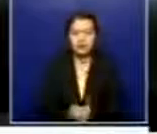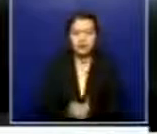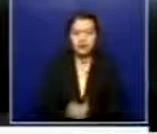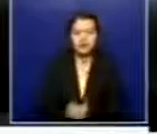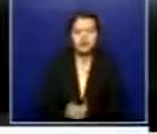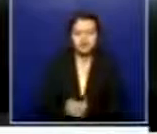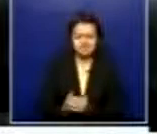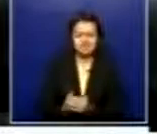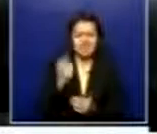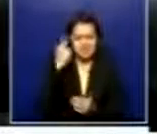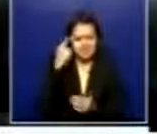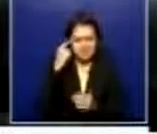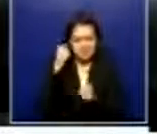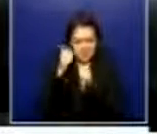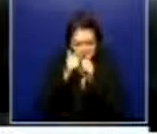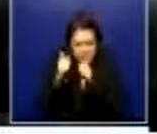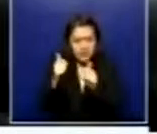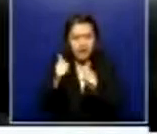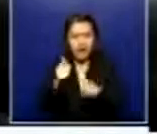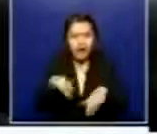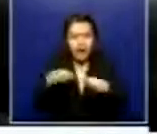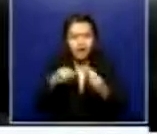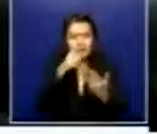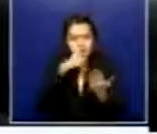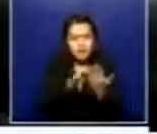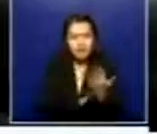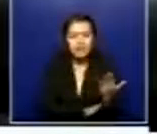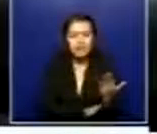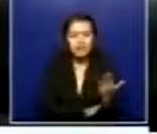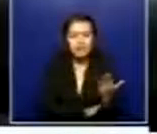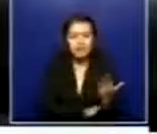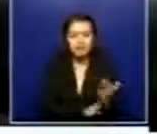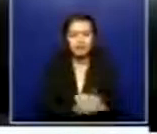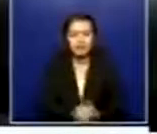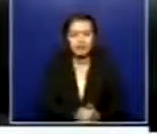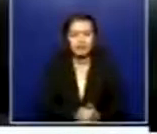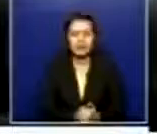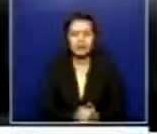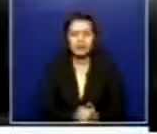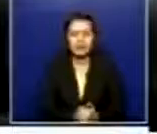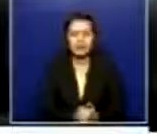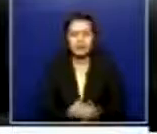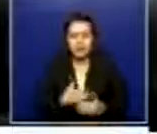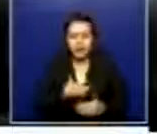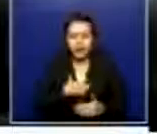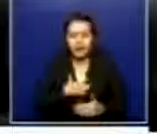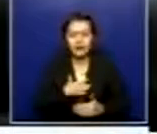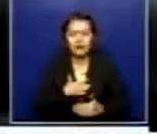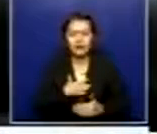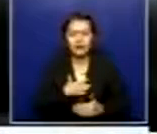หวังดีที่มีต่อประเทศชาติตั้งแต่การเปลี่ยนแปลงการปกครอง